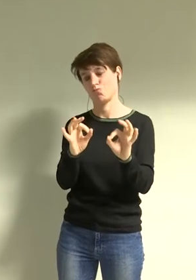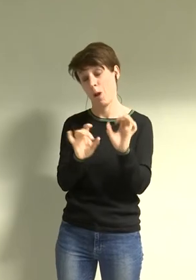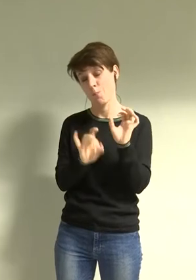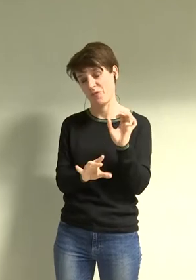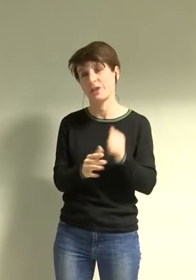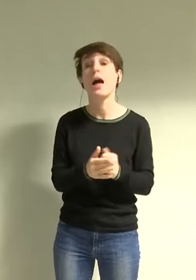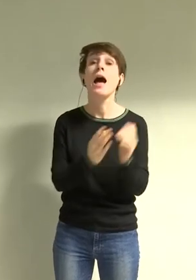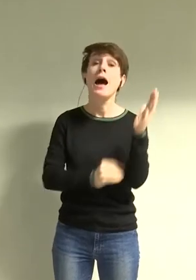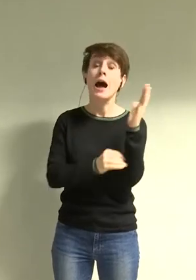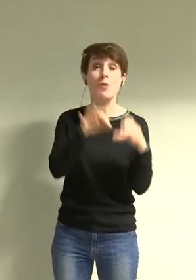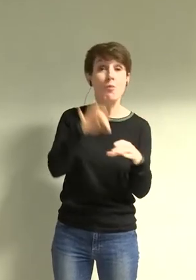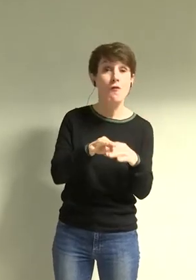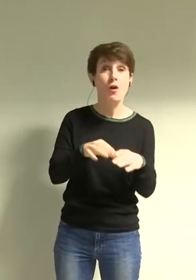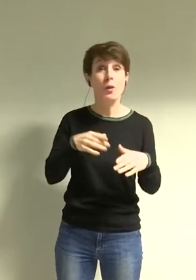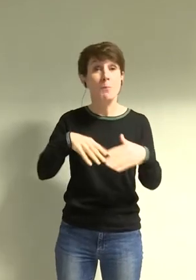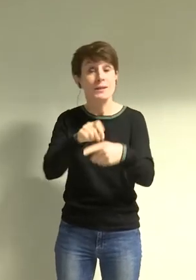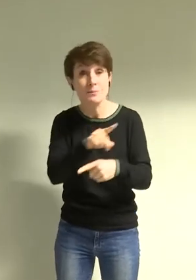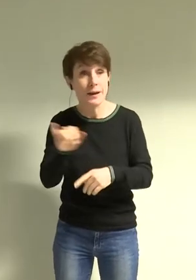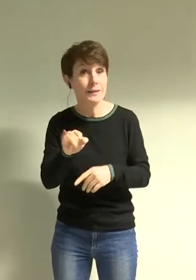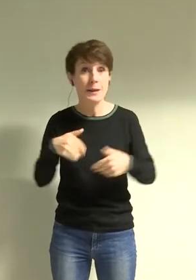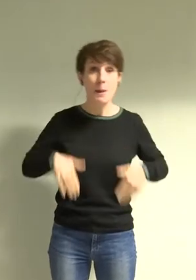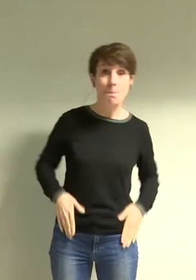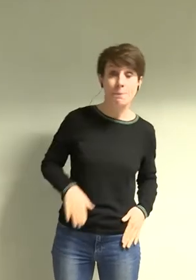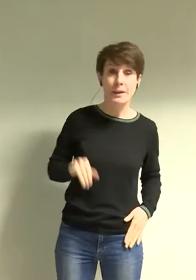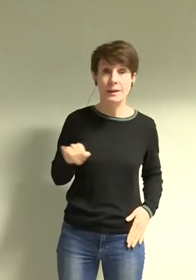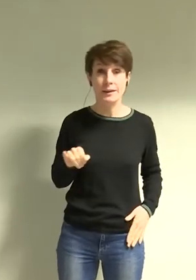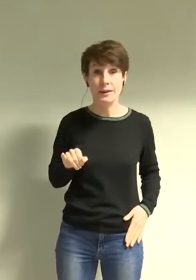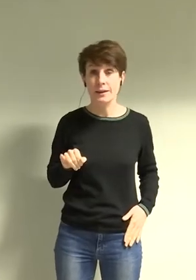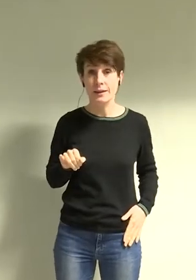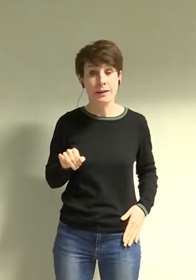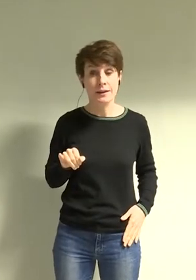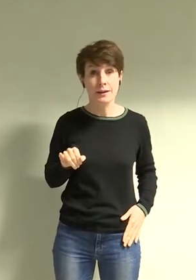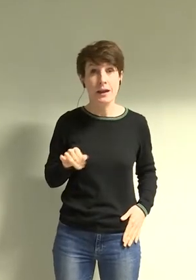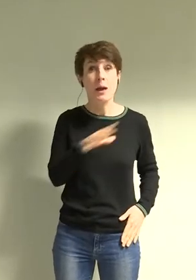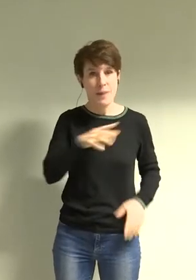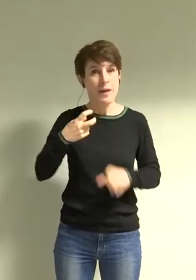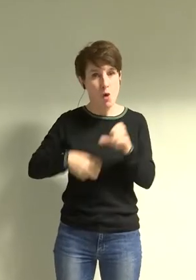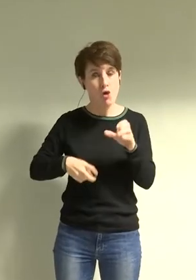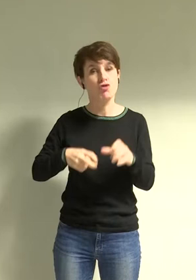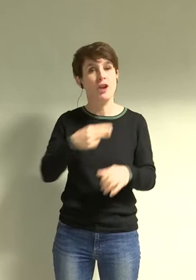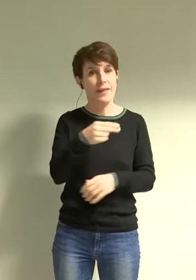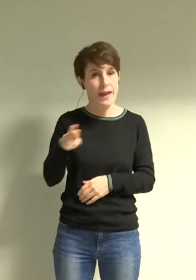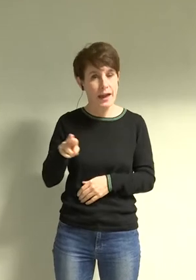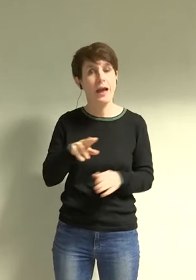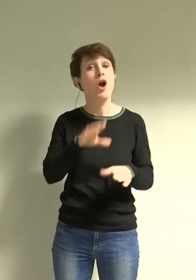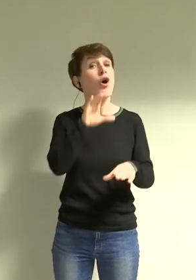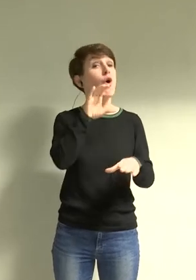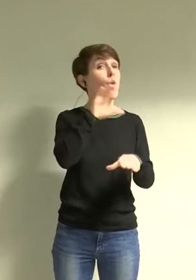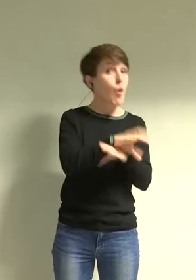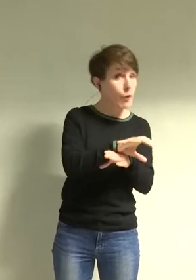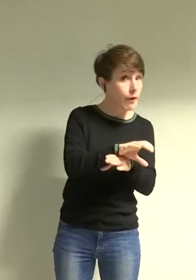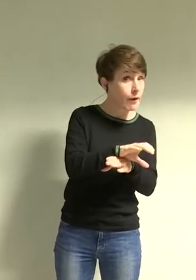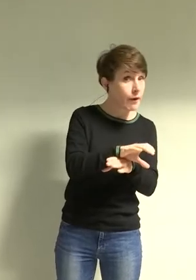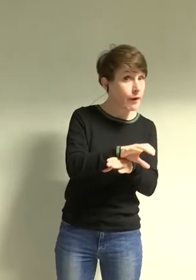qui ne prend pas part au vote qui s'abstient madame roche et nerfs qui votent contre